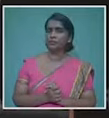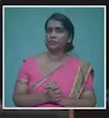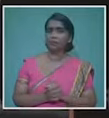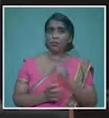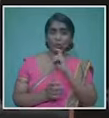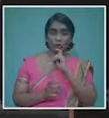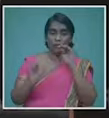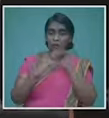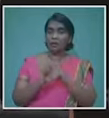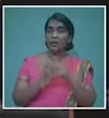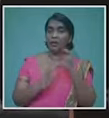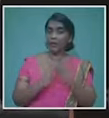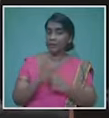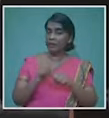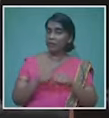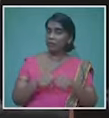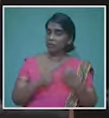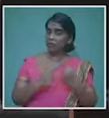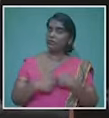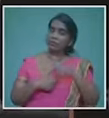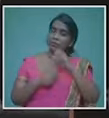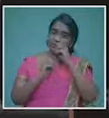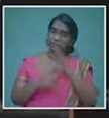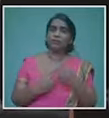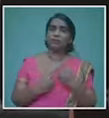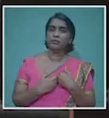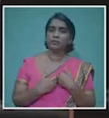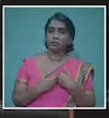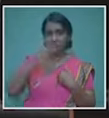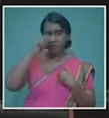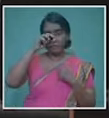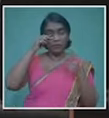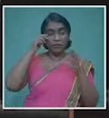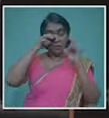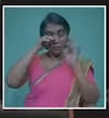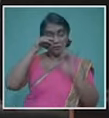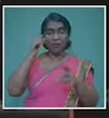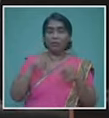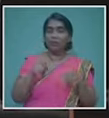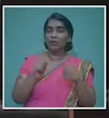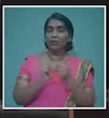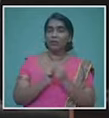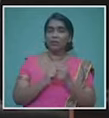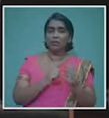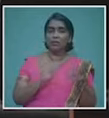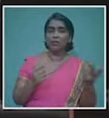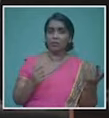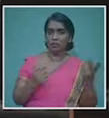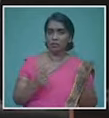උසාවියට ගිහින් උල්ලංඝනය කරා කිව්වොත් ඒකට යටත් වෙලා තියෙනවා ඉතින් මේ කියන ඩිෆෙන්ඩර්